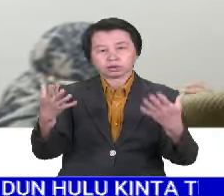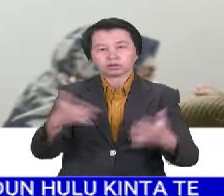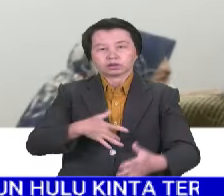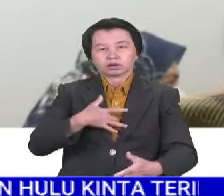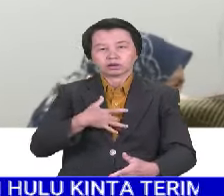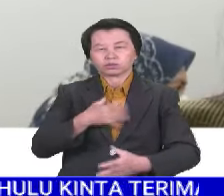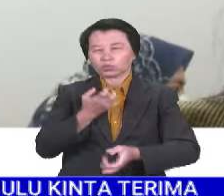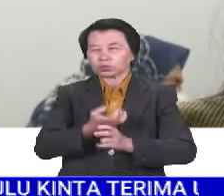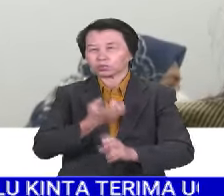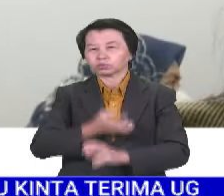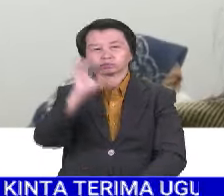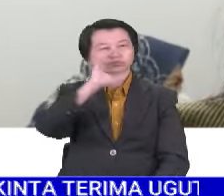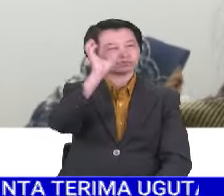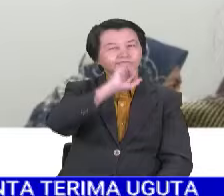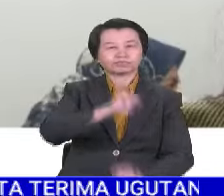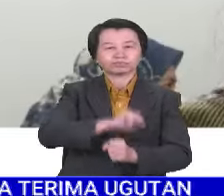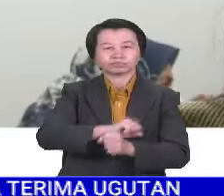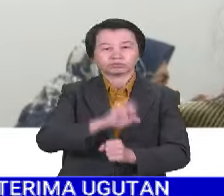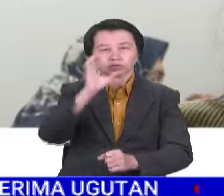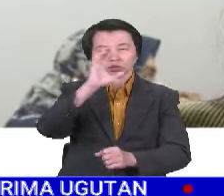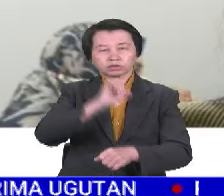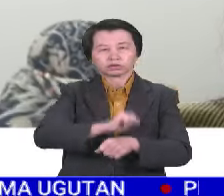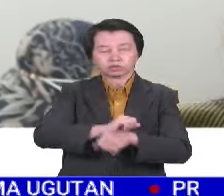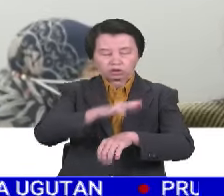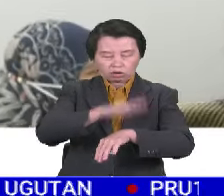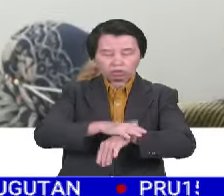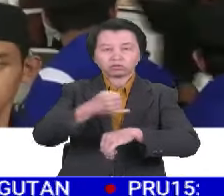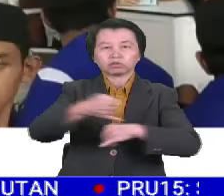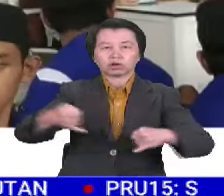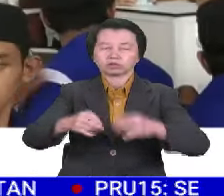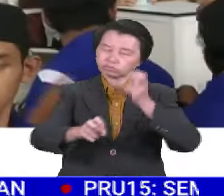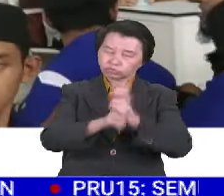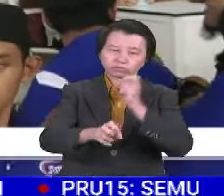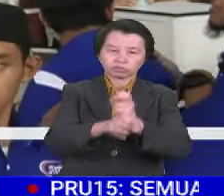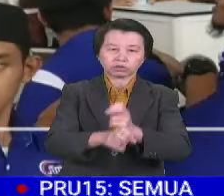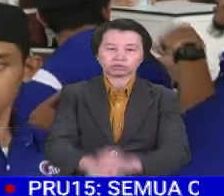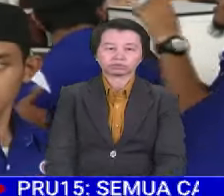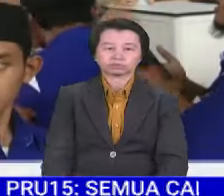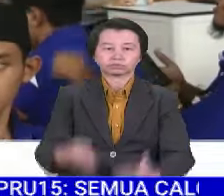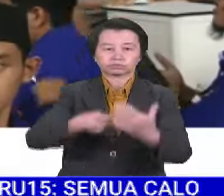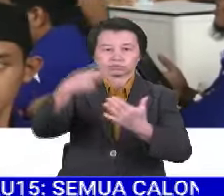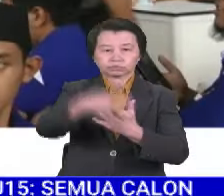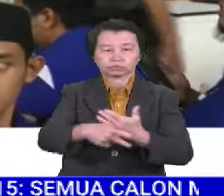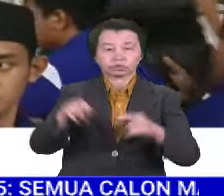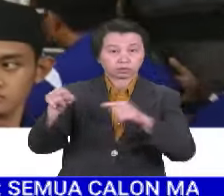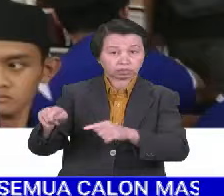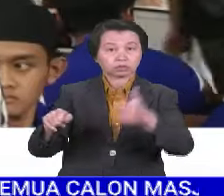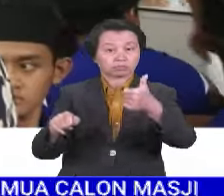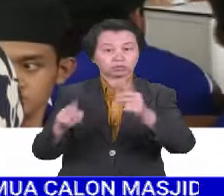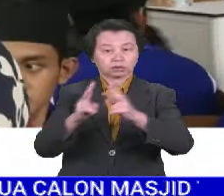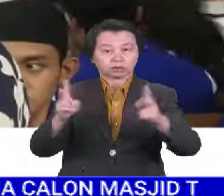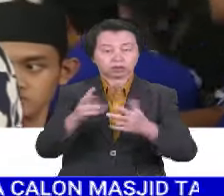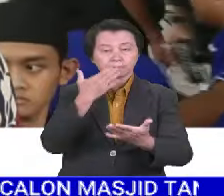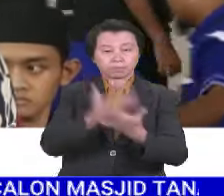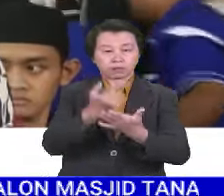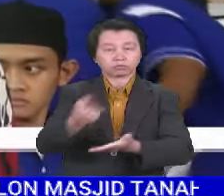berasa sangat susah untuk cari kerja. Walaupun cari kerja online pun kadang-kadang susah juga. Program macam ni sangat membantu semua orang